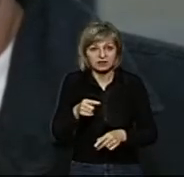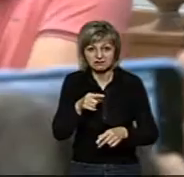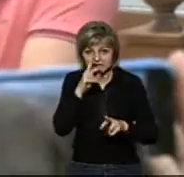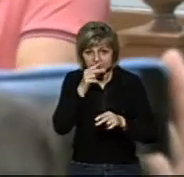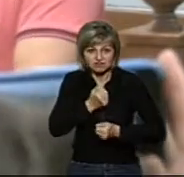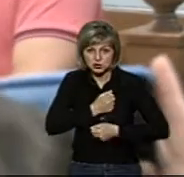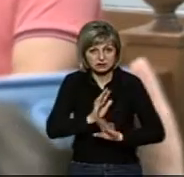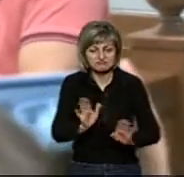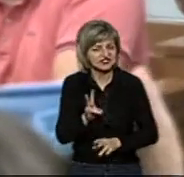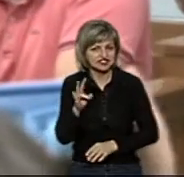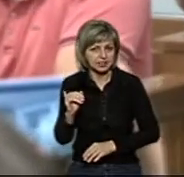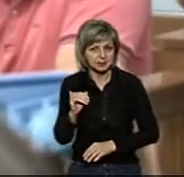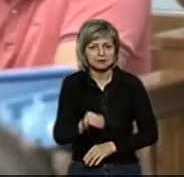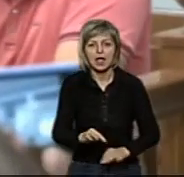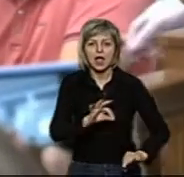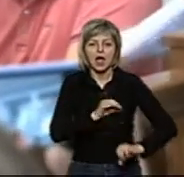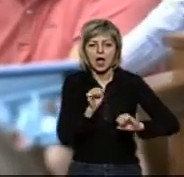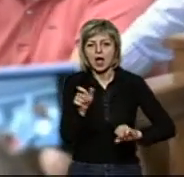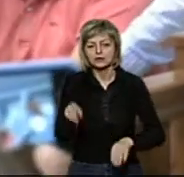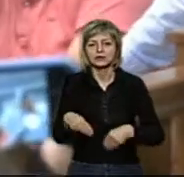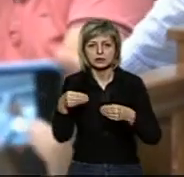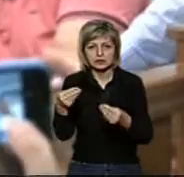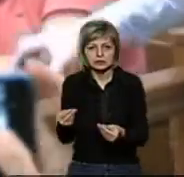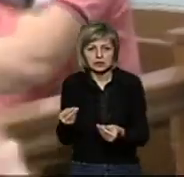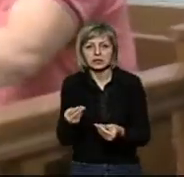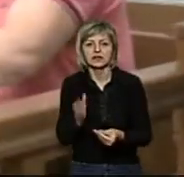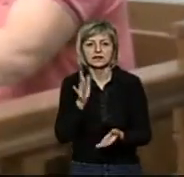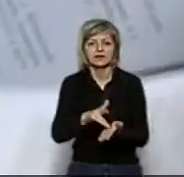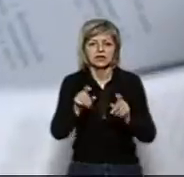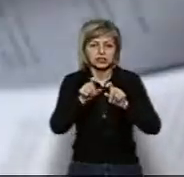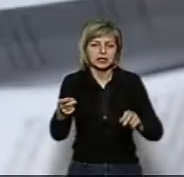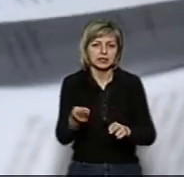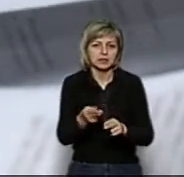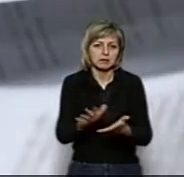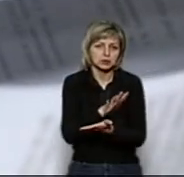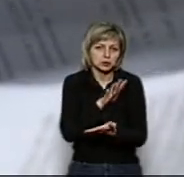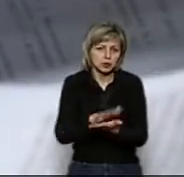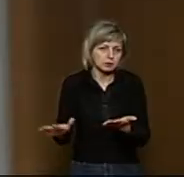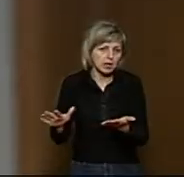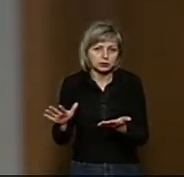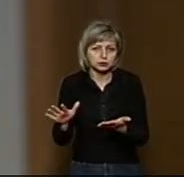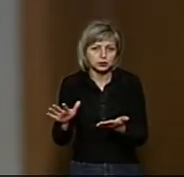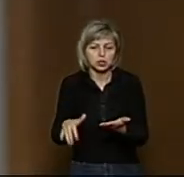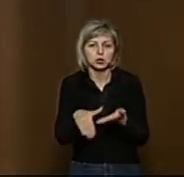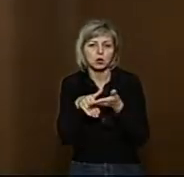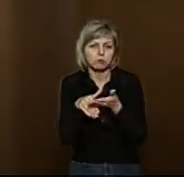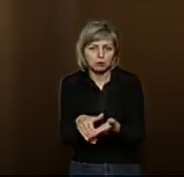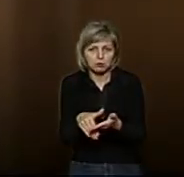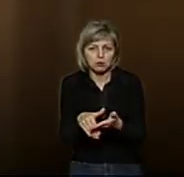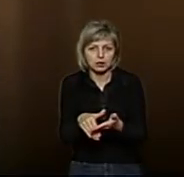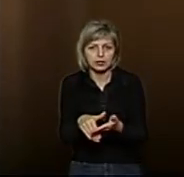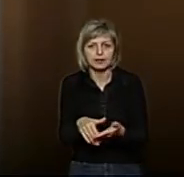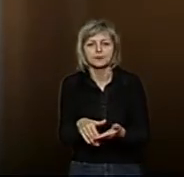не шкодую. Адвоката Кривошу надали у Центрі безоплатної правової допомоги. Його інтереси в суді представляє Сергій Тиможинський. Те,